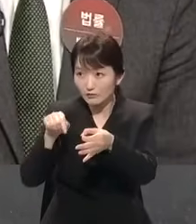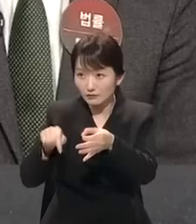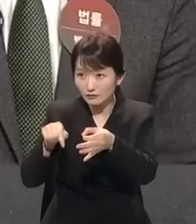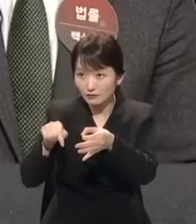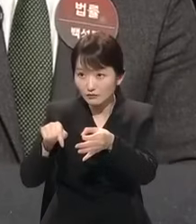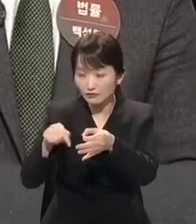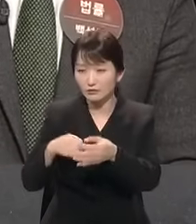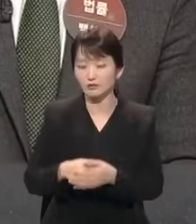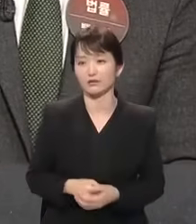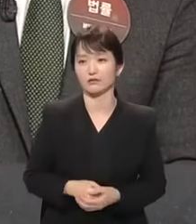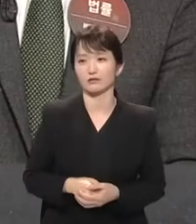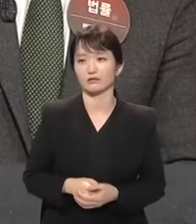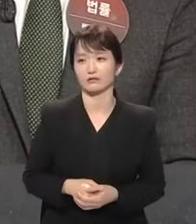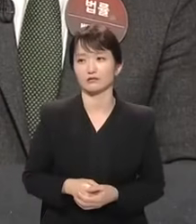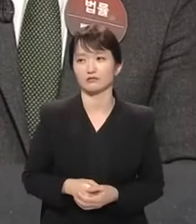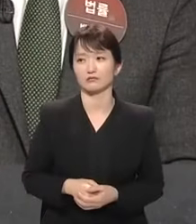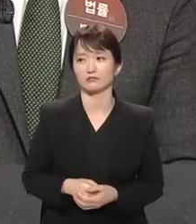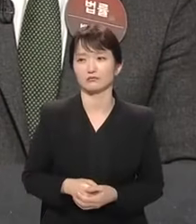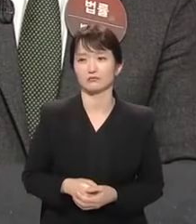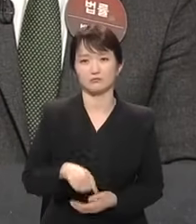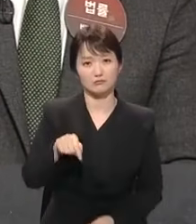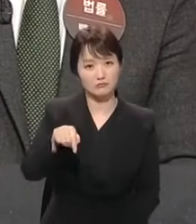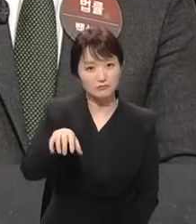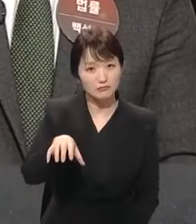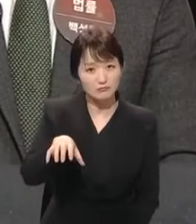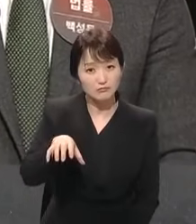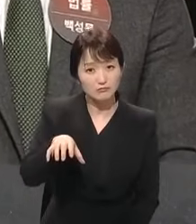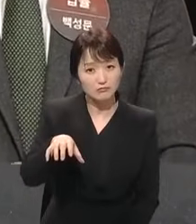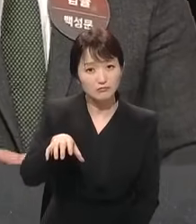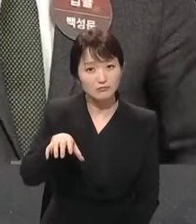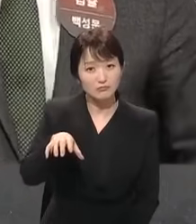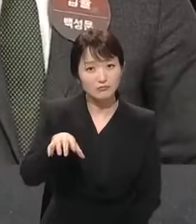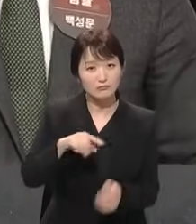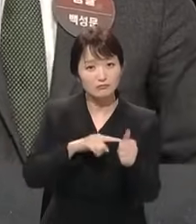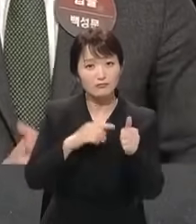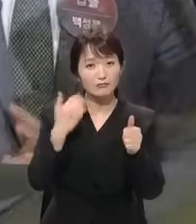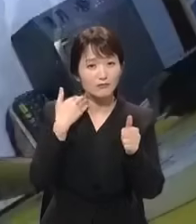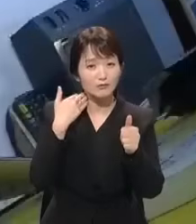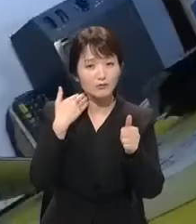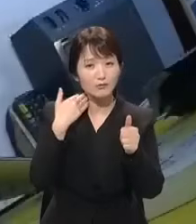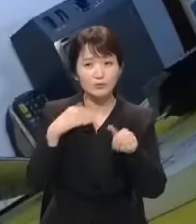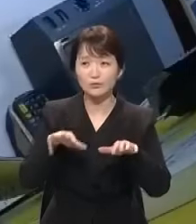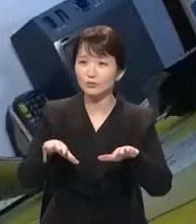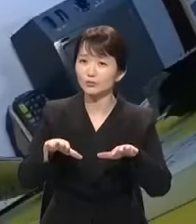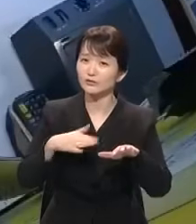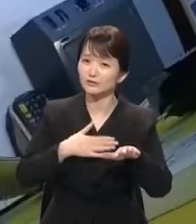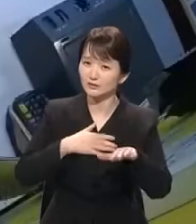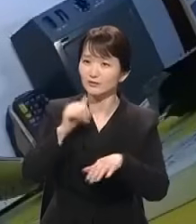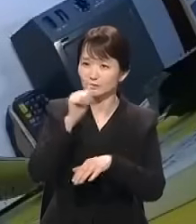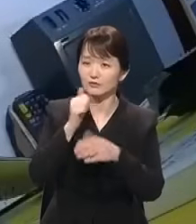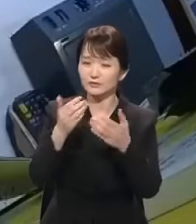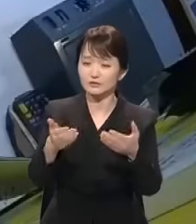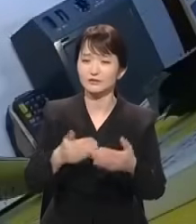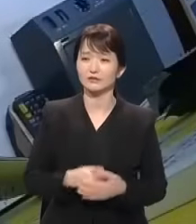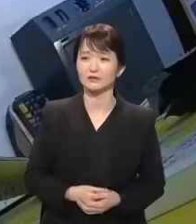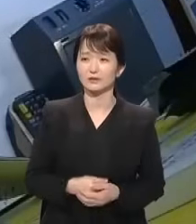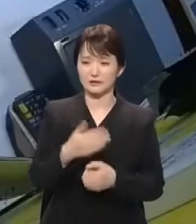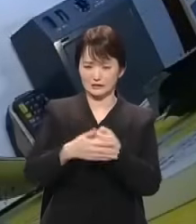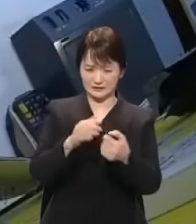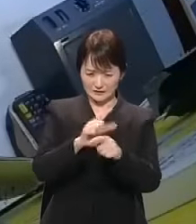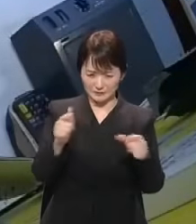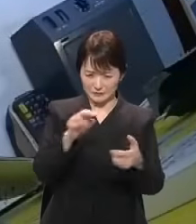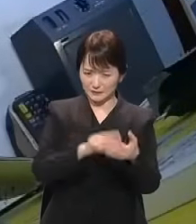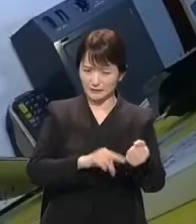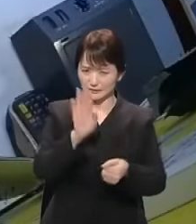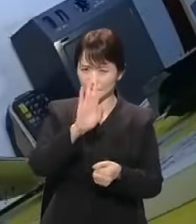어딘지 아는데. 진짜요? 네. 근데 저기 저런 분들 안 보였는데 오늘 하필 또 제가 소개를 하네요. 근데 저기는 과일만 파는 게 아니라